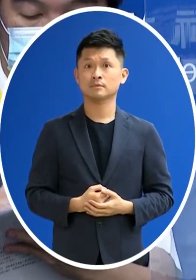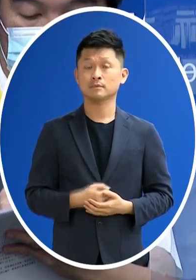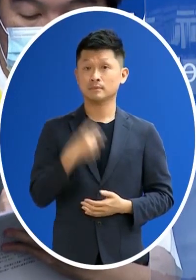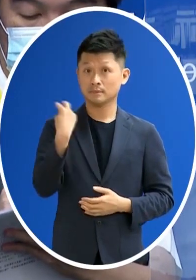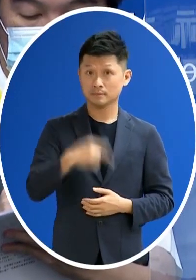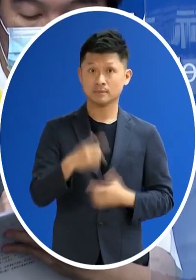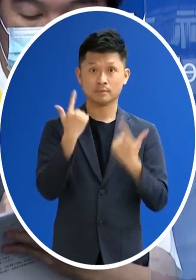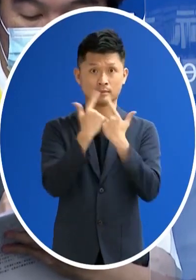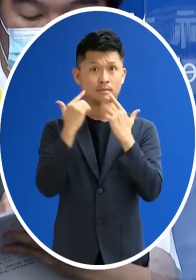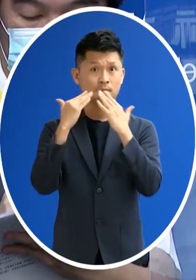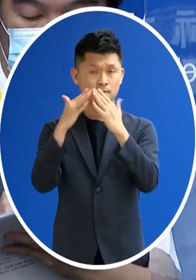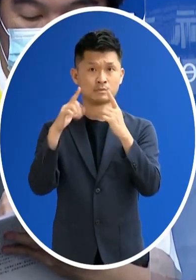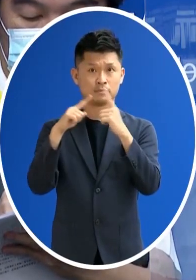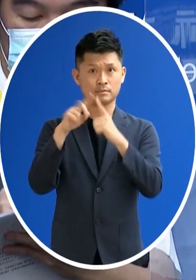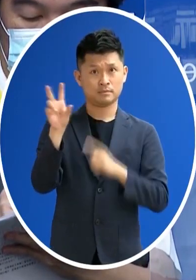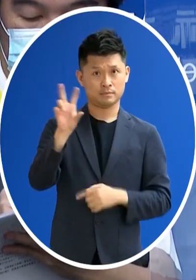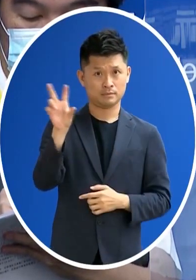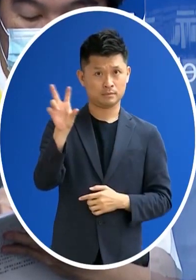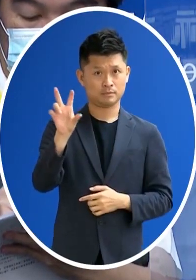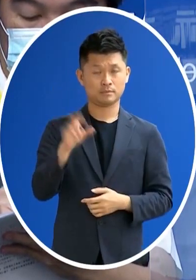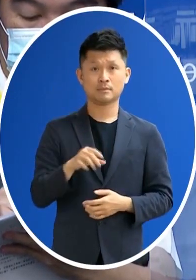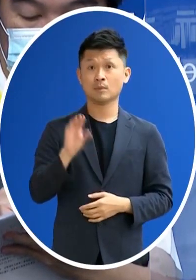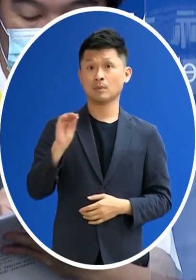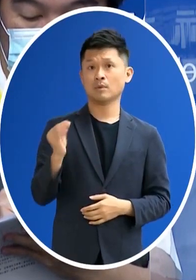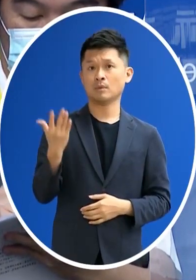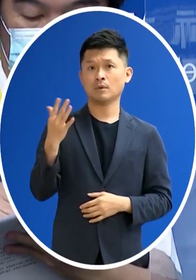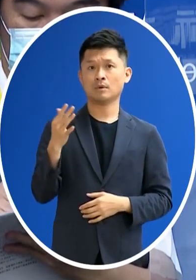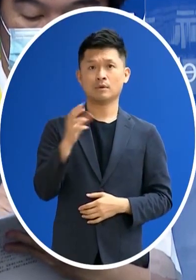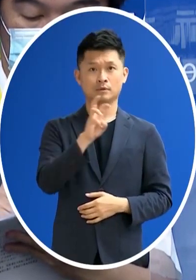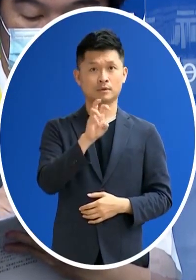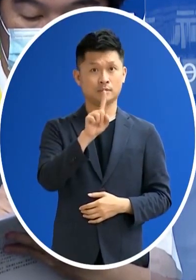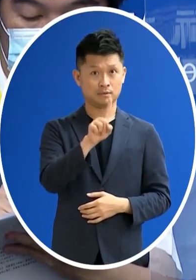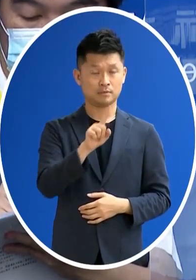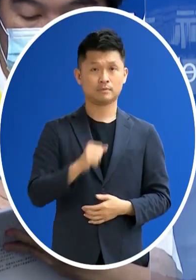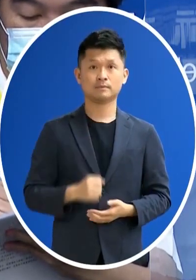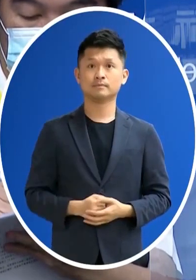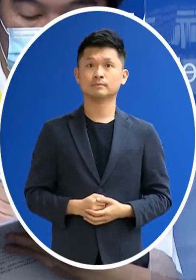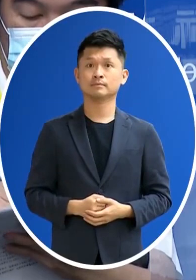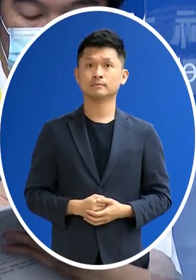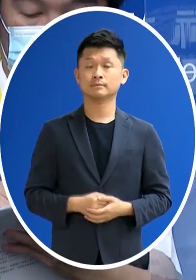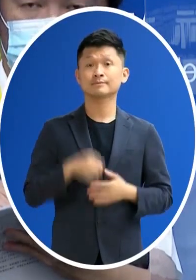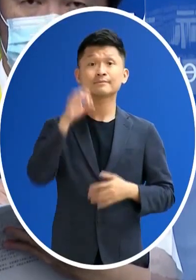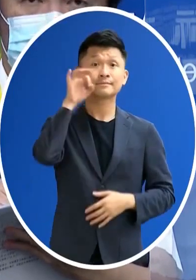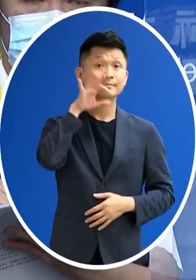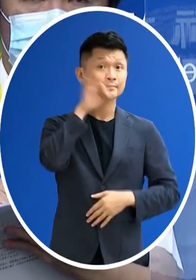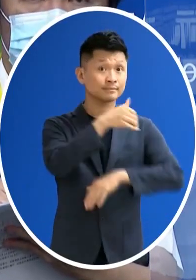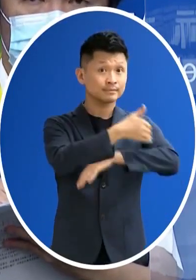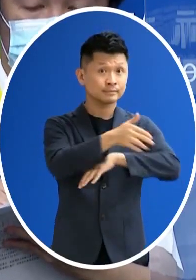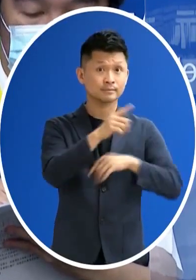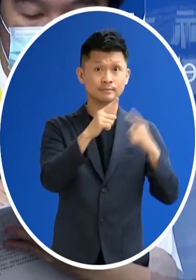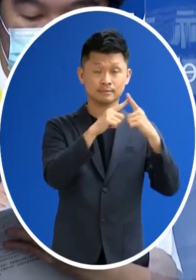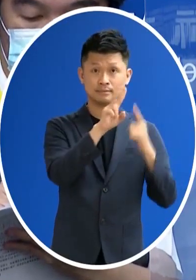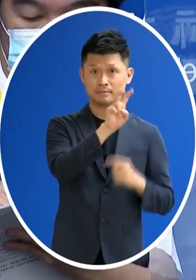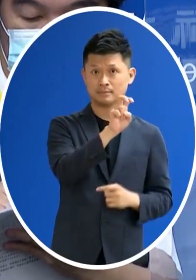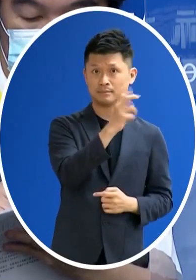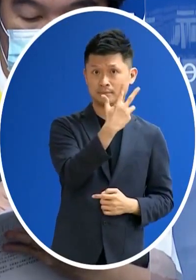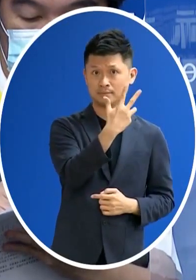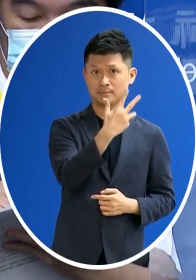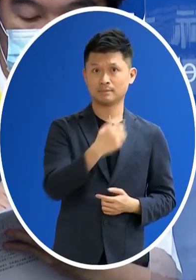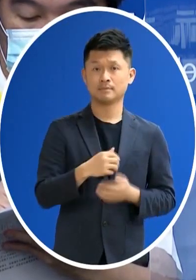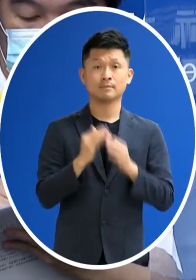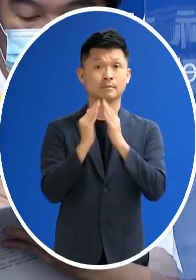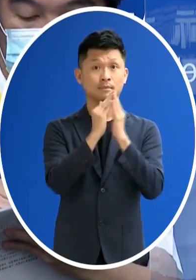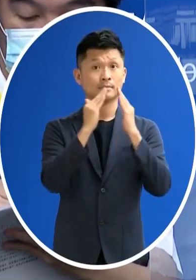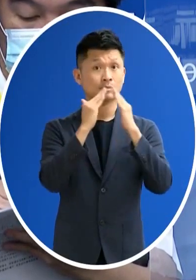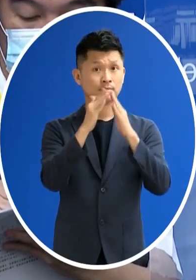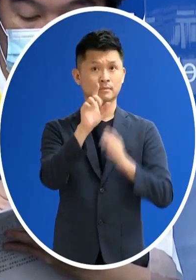为台北市的70例，那以万华区31例，彰化县28例，桃